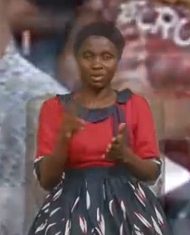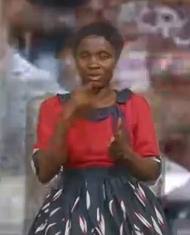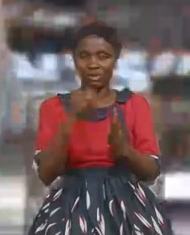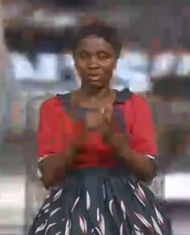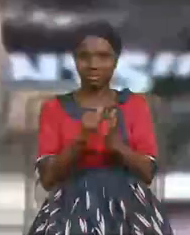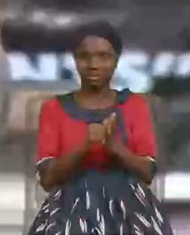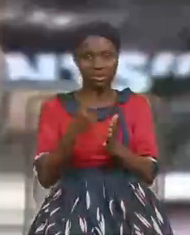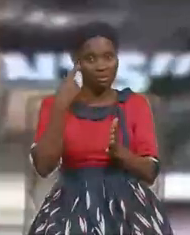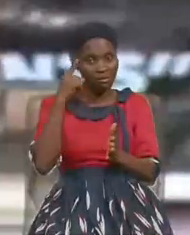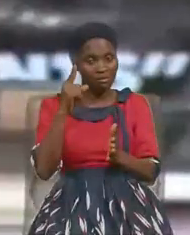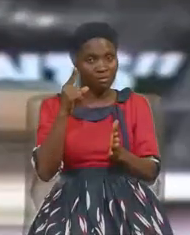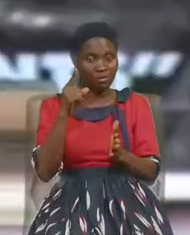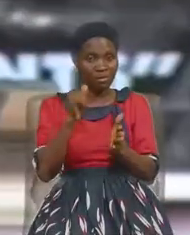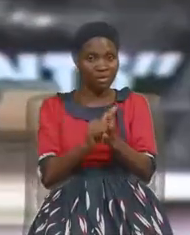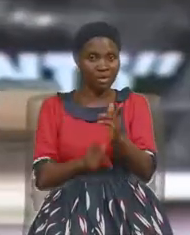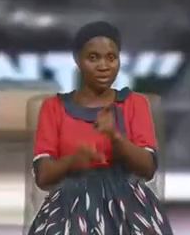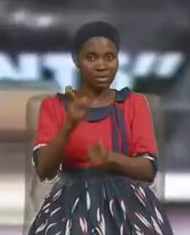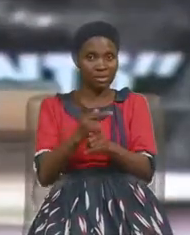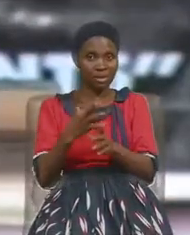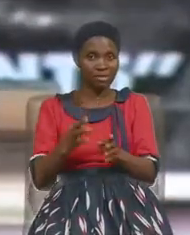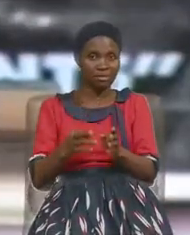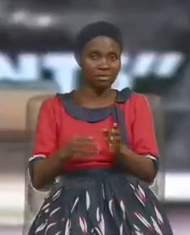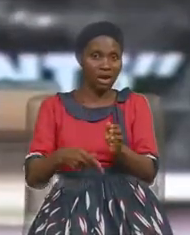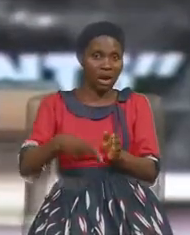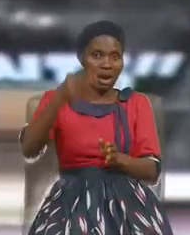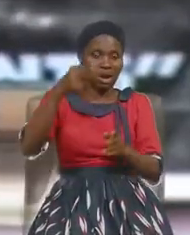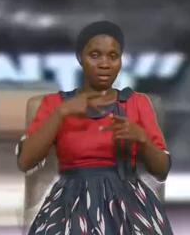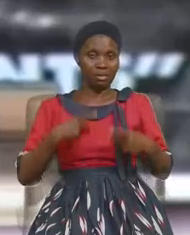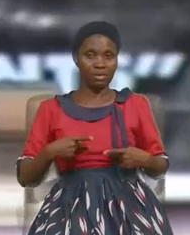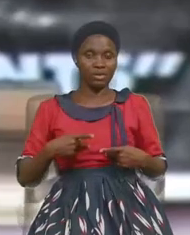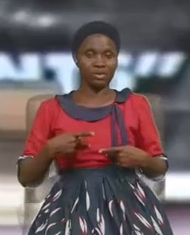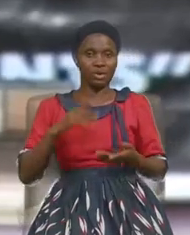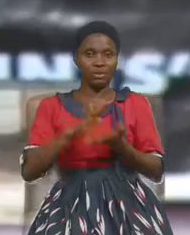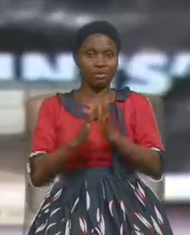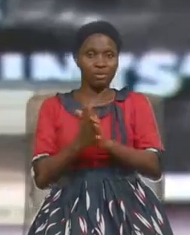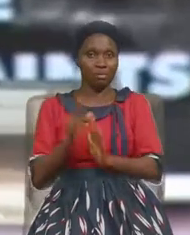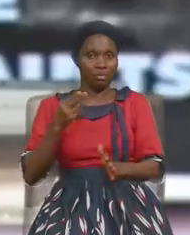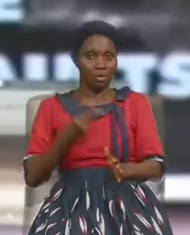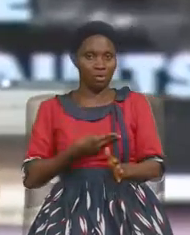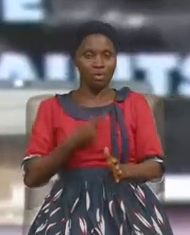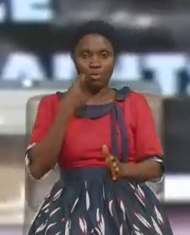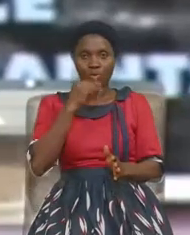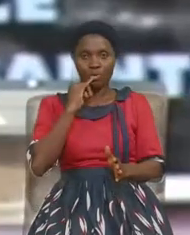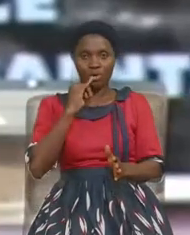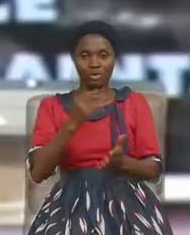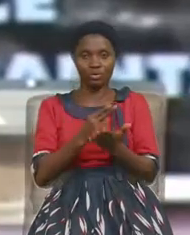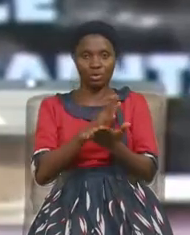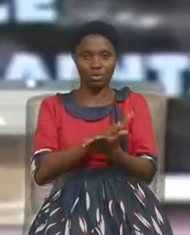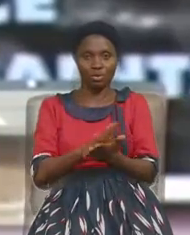en effet d'avoir un souverain sacrificateur comme lui, saint,